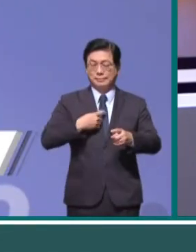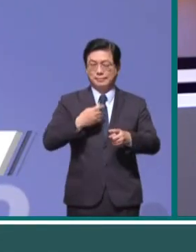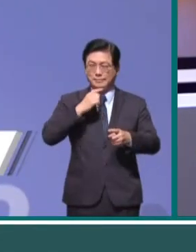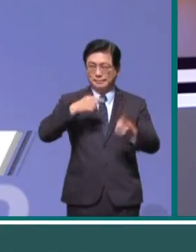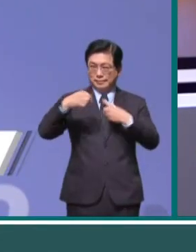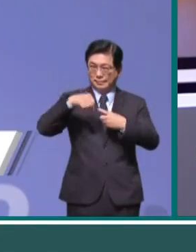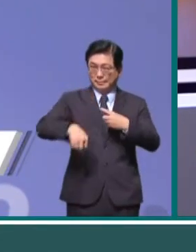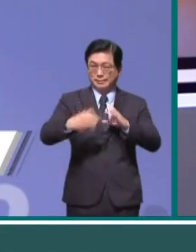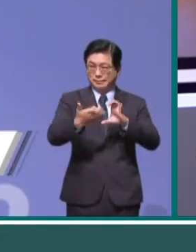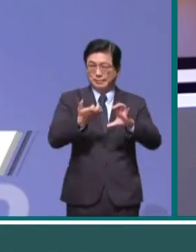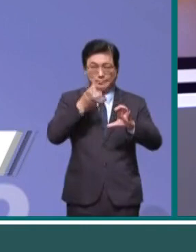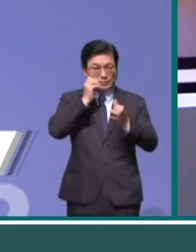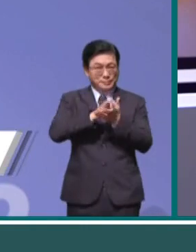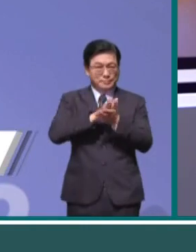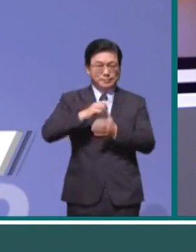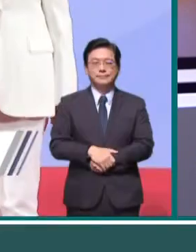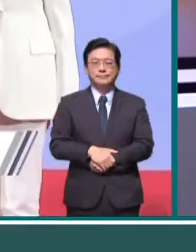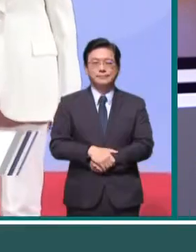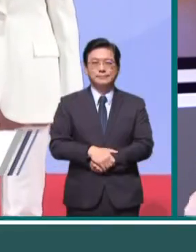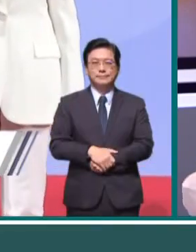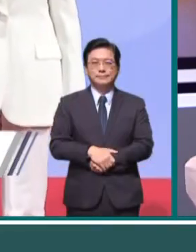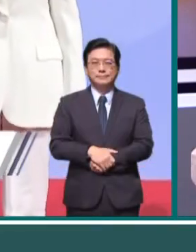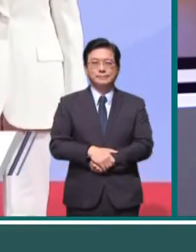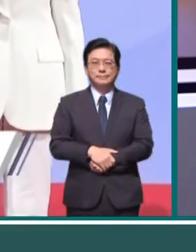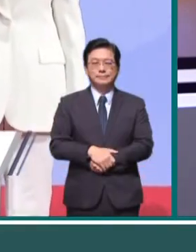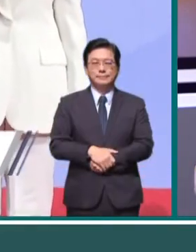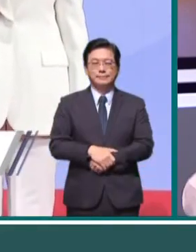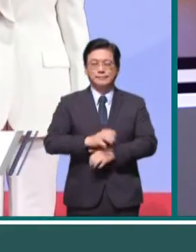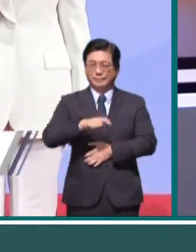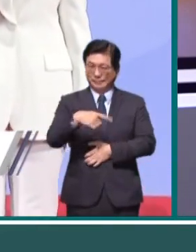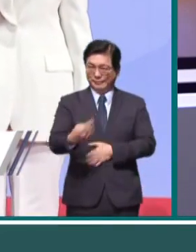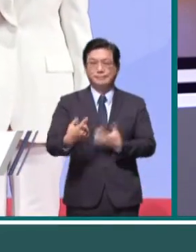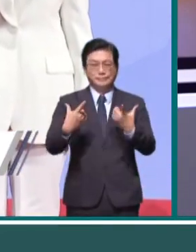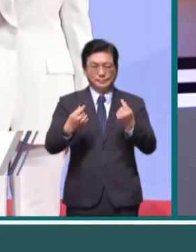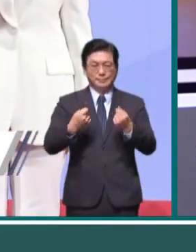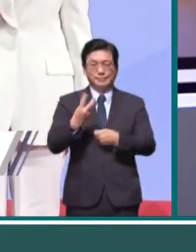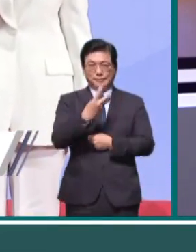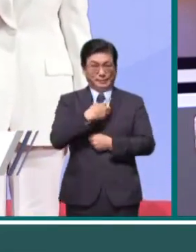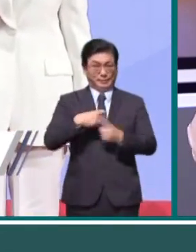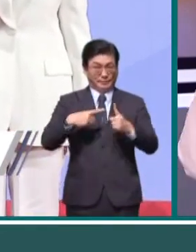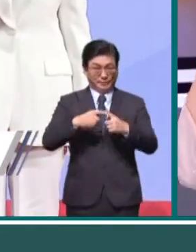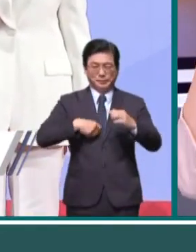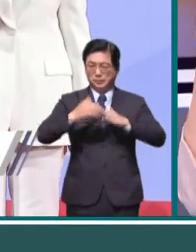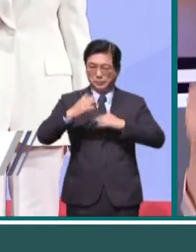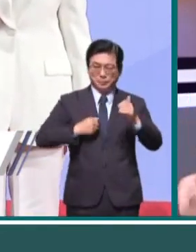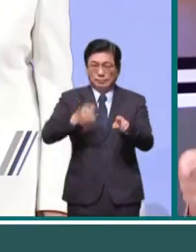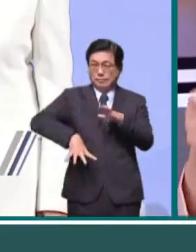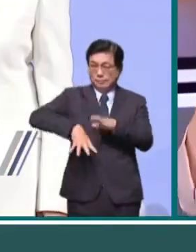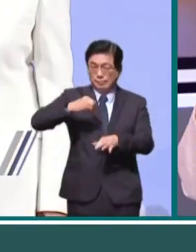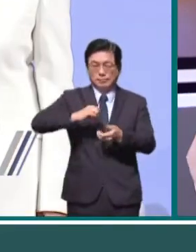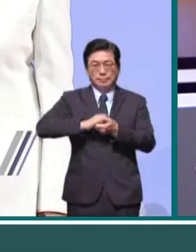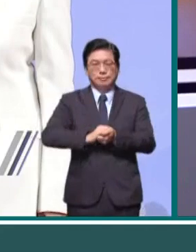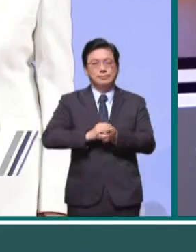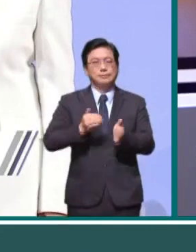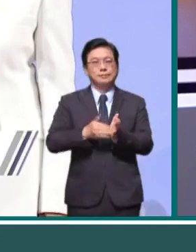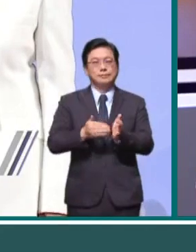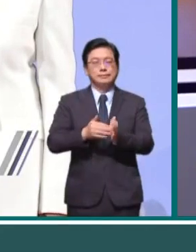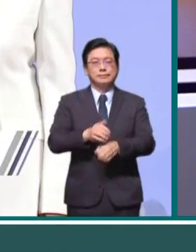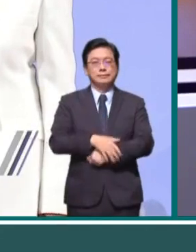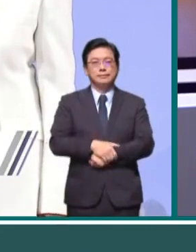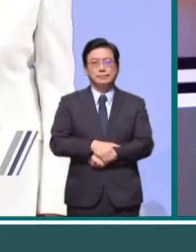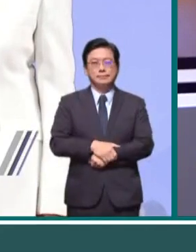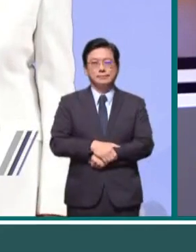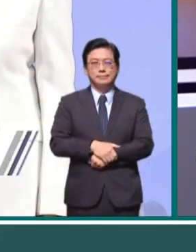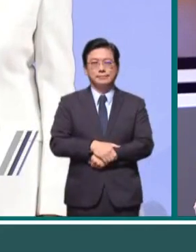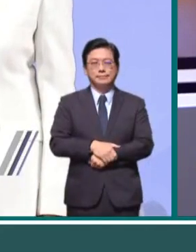什么？我居然完全没有看到。我们看到这个申论题的时候，除了 陈时中有针对